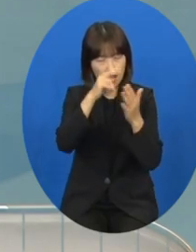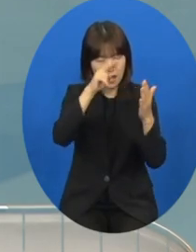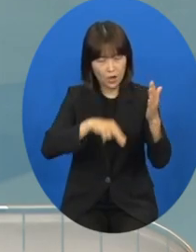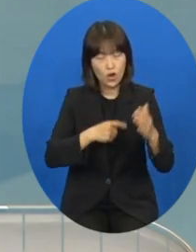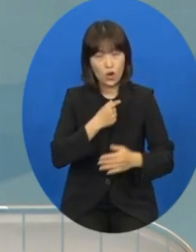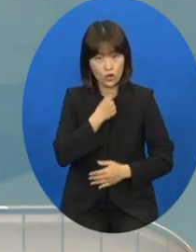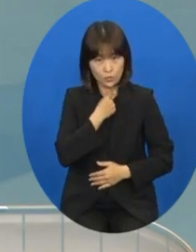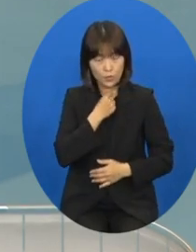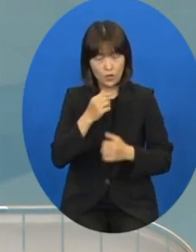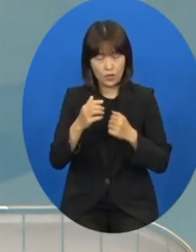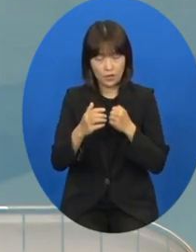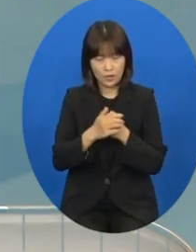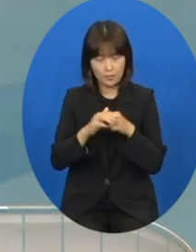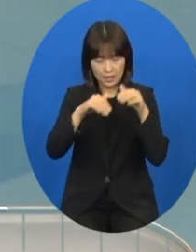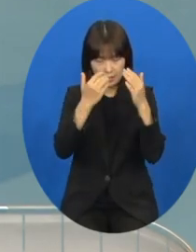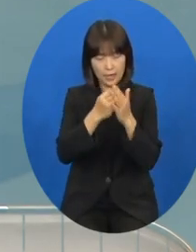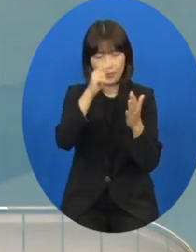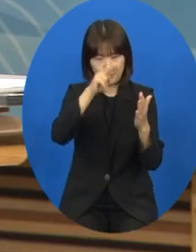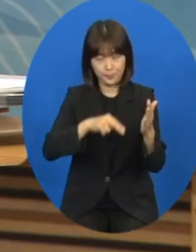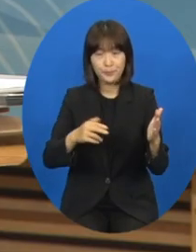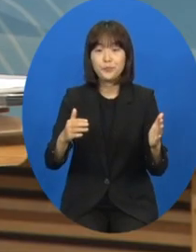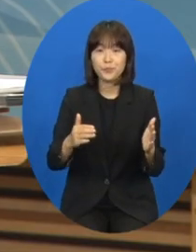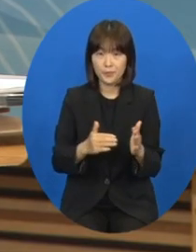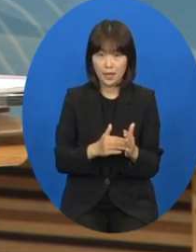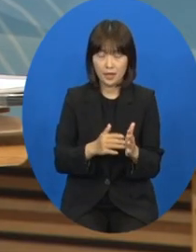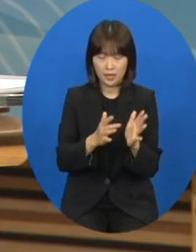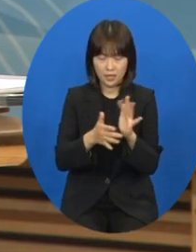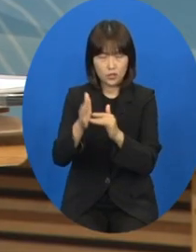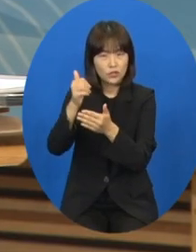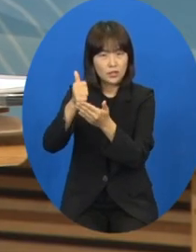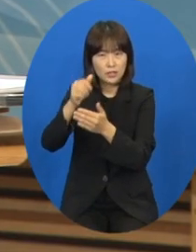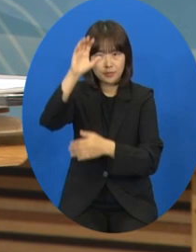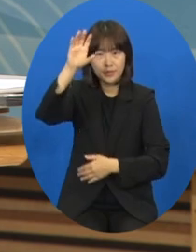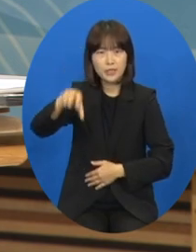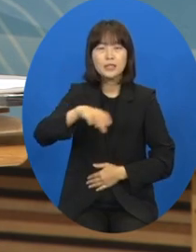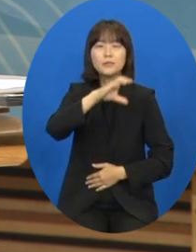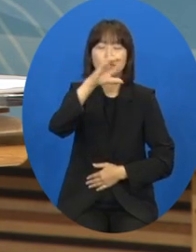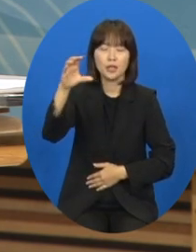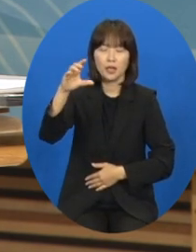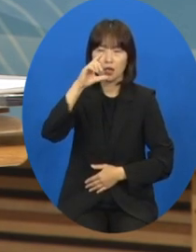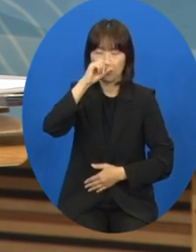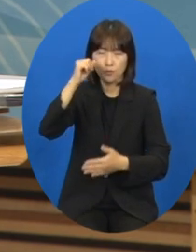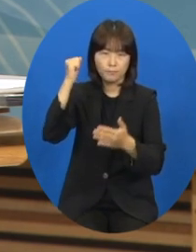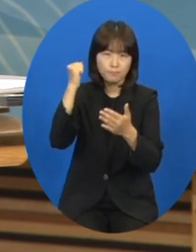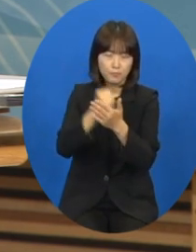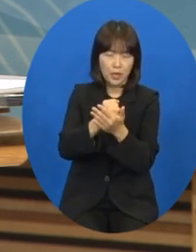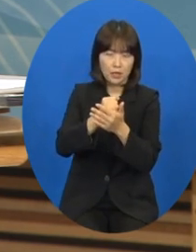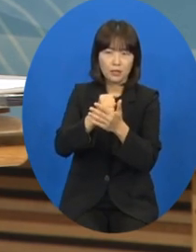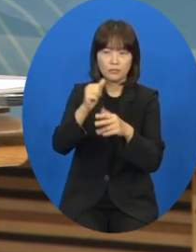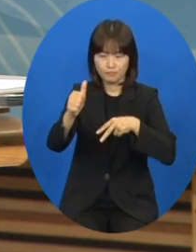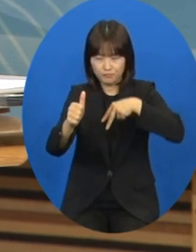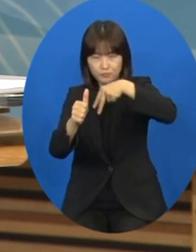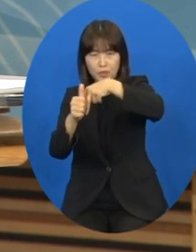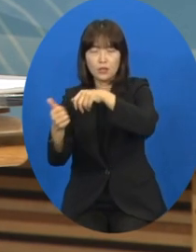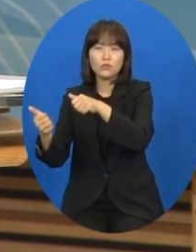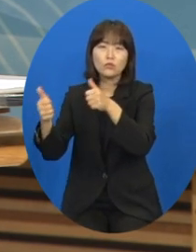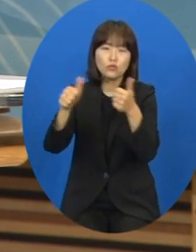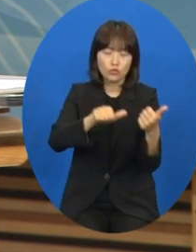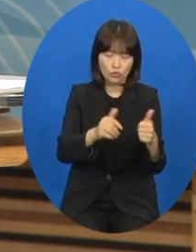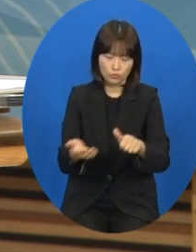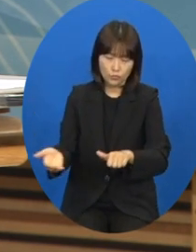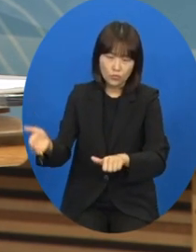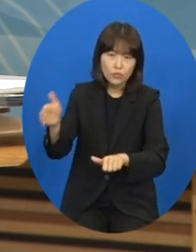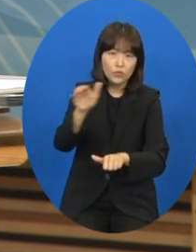오늘 성경봉독을 다 했습니다. 예수님이 십자가에 못 박히셔서 죽으시고 그리고 무덤에